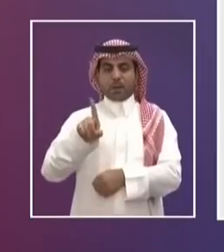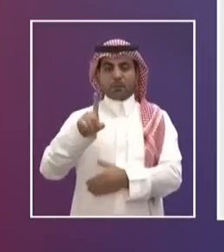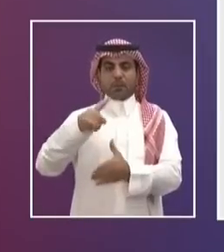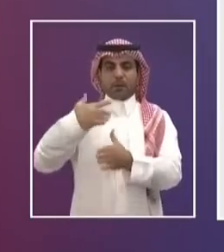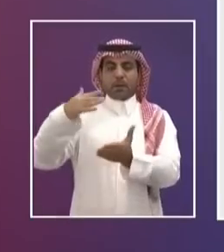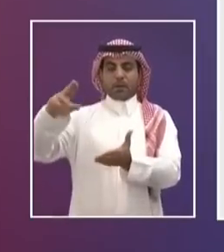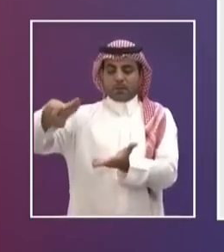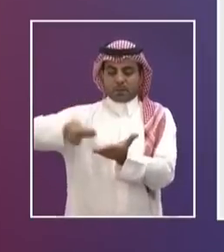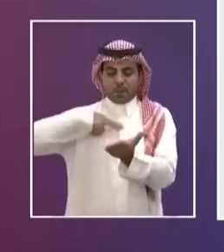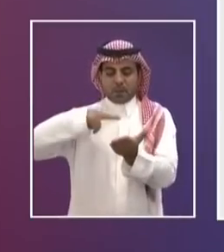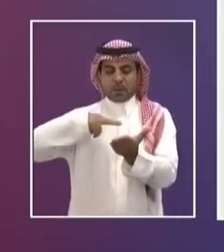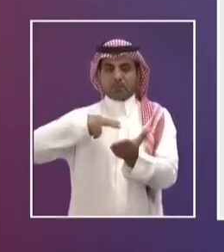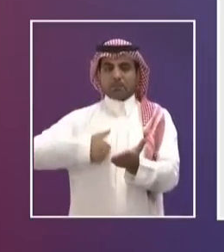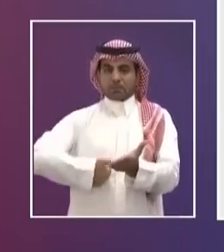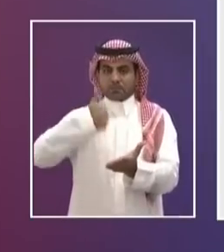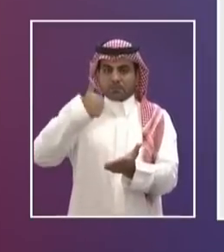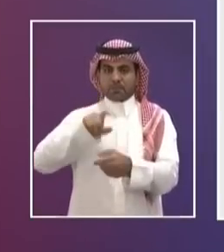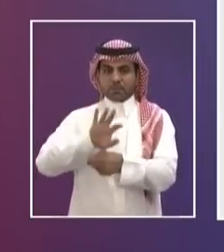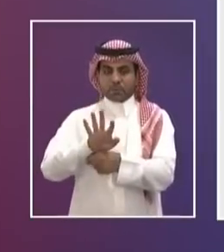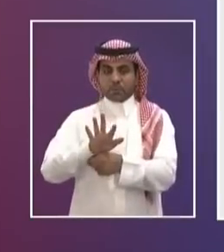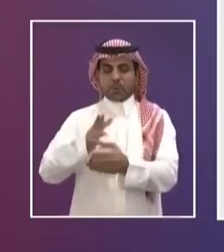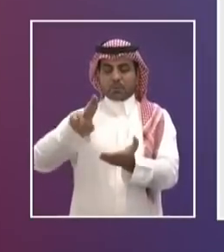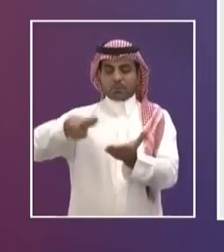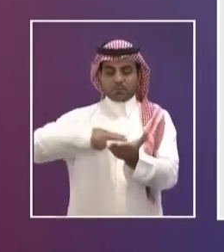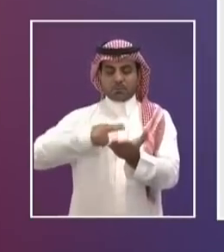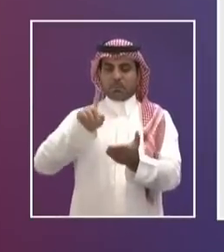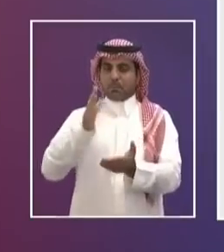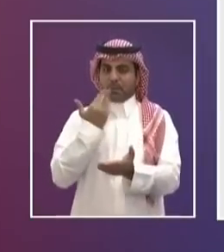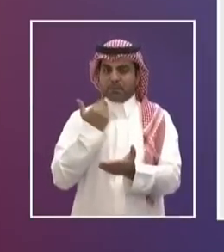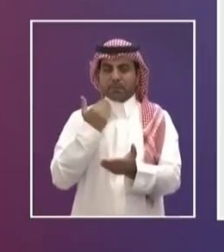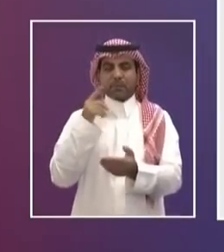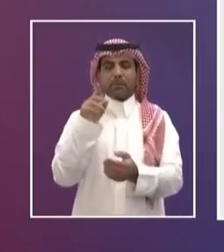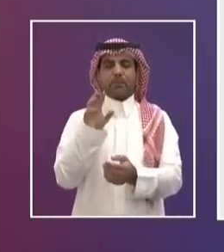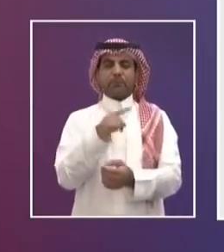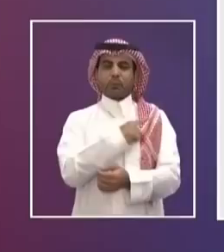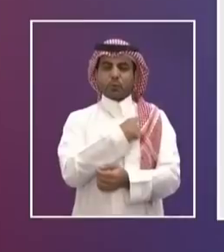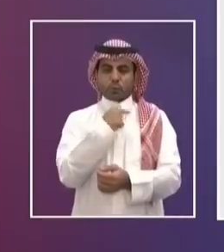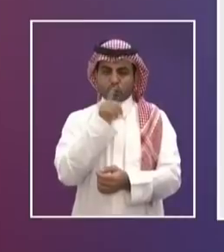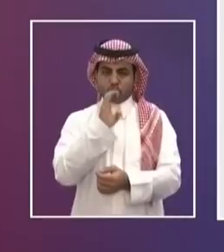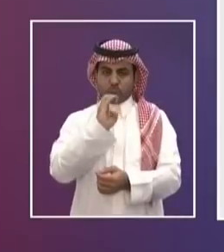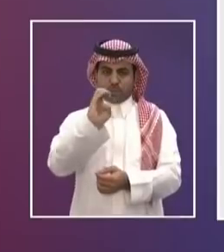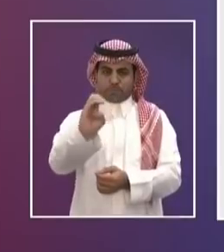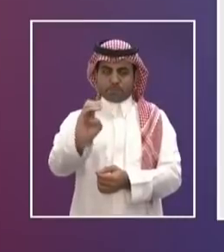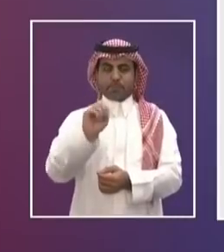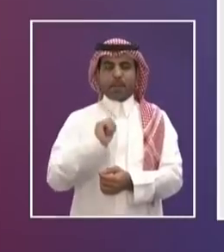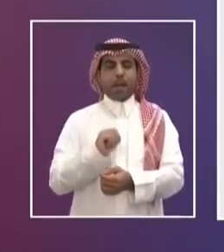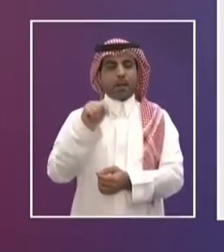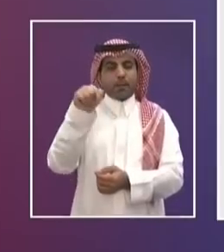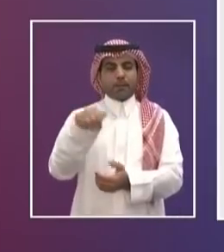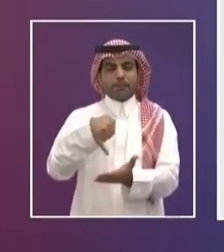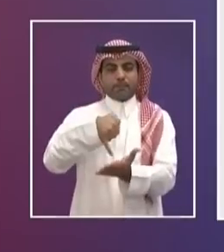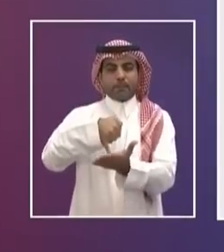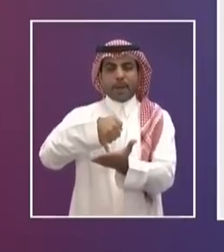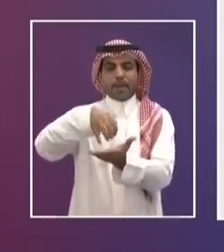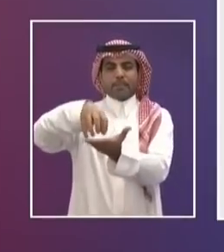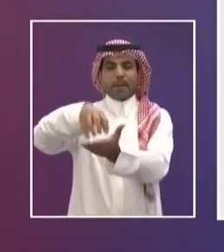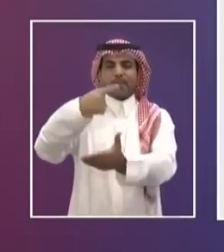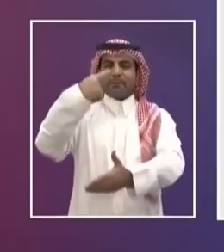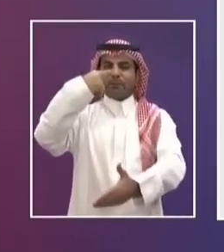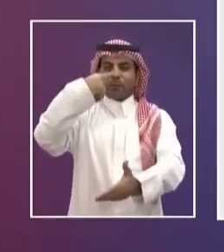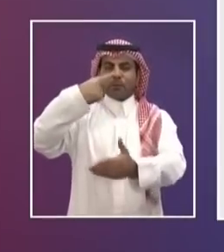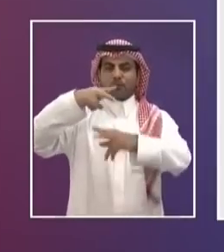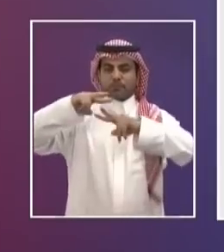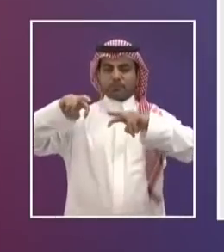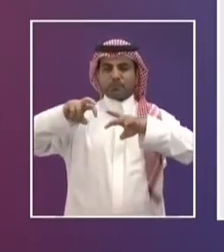الفحوص؟ طبعا الفحوص التي تتم إخباريا في المملكة العربية السعودية منذ بدء الجائحة وحتى